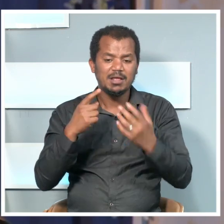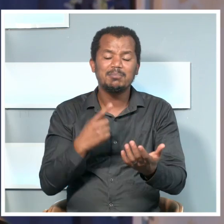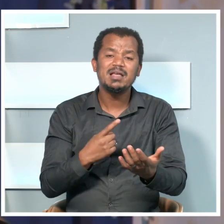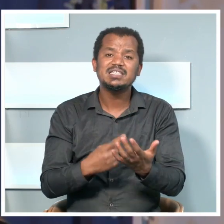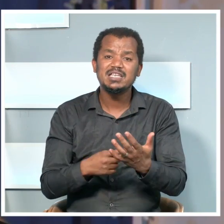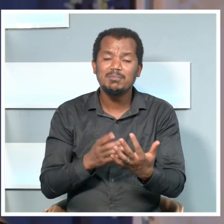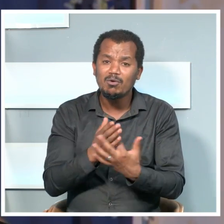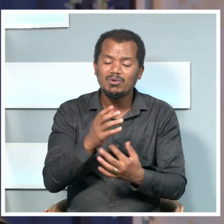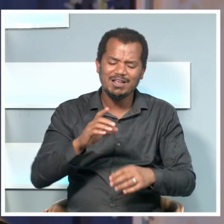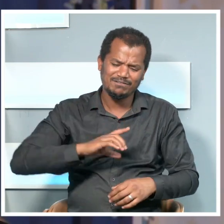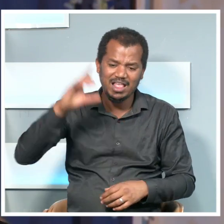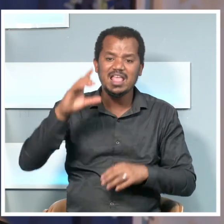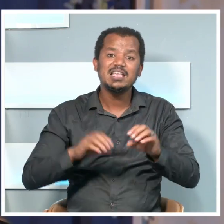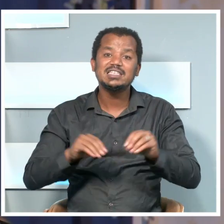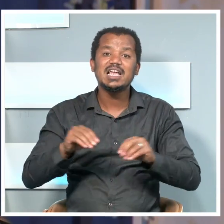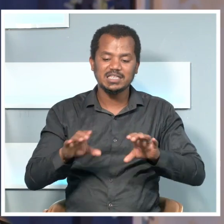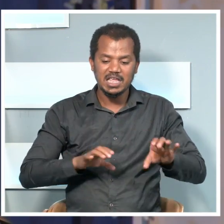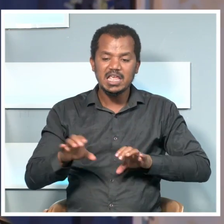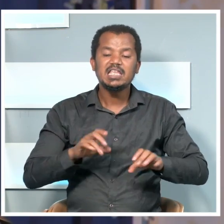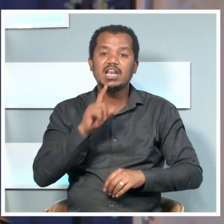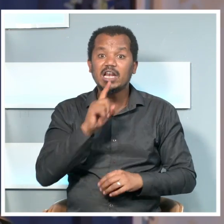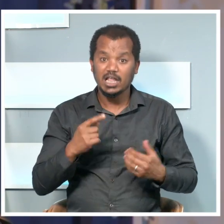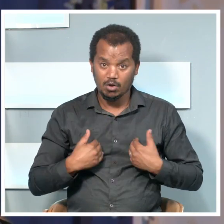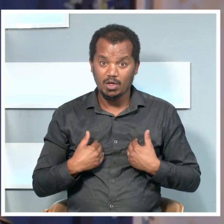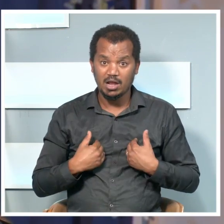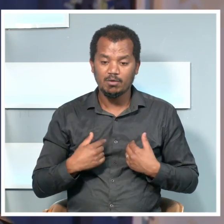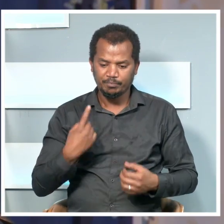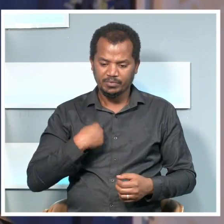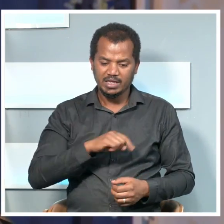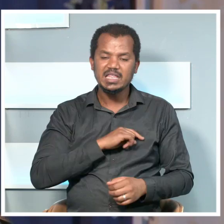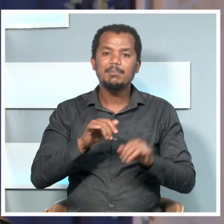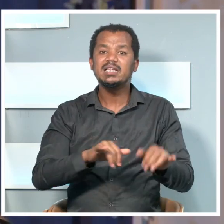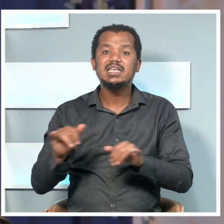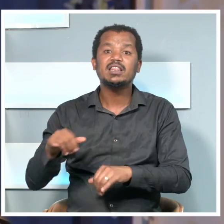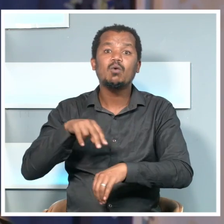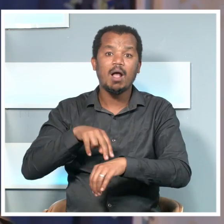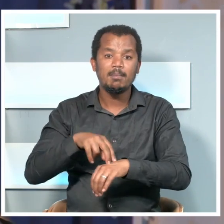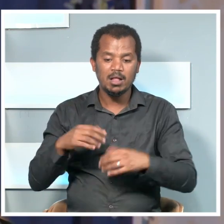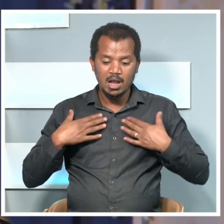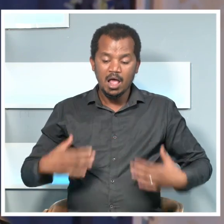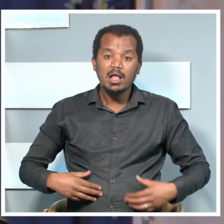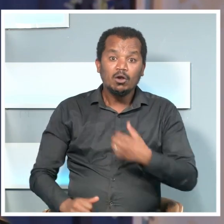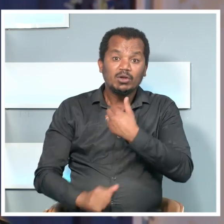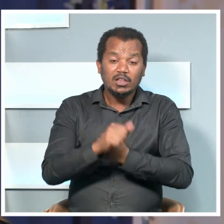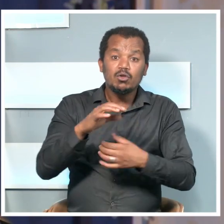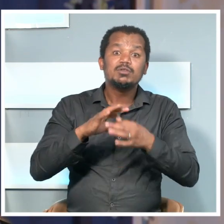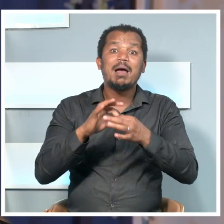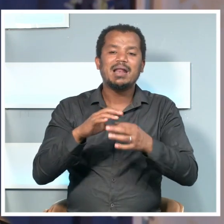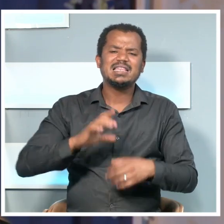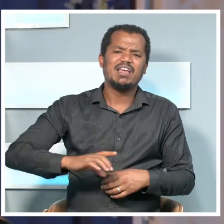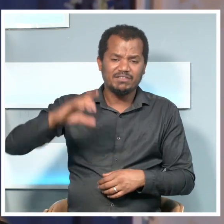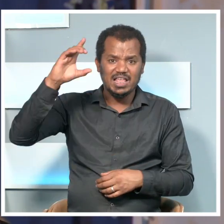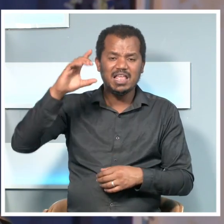በዚህ ረገድ ከፍተኛ እንቅስቃሴ እያደረገ ነው ያለው። እኛም እንደ ተቋም ለአካል ጉዳተኛ ማህበራት